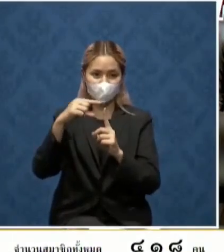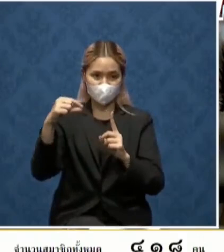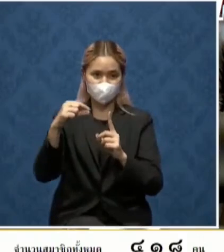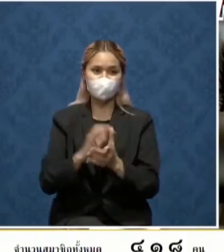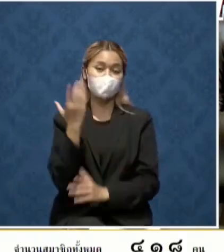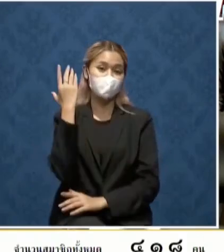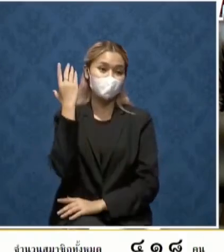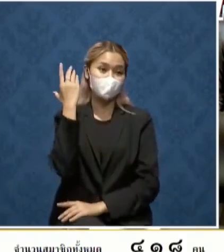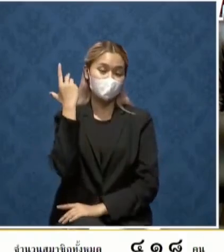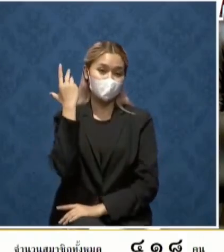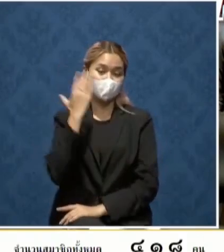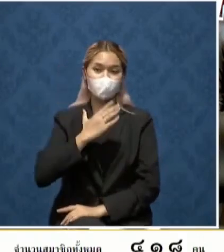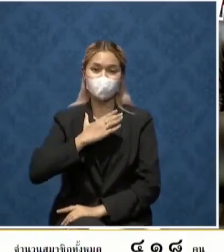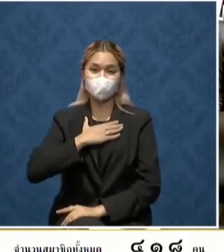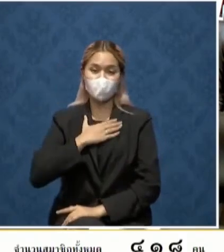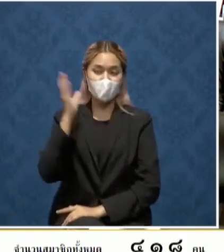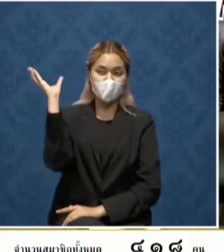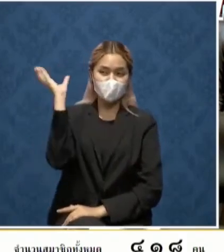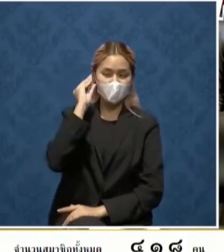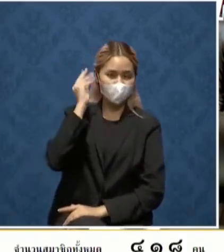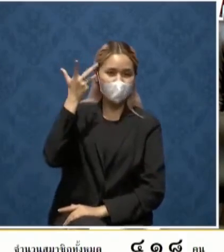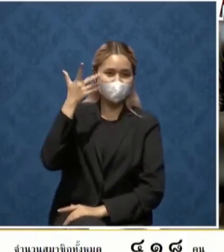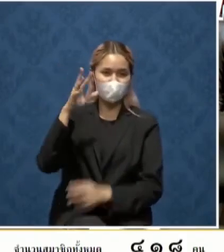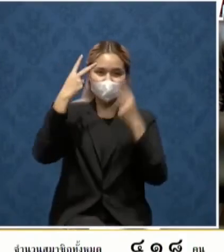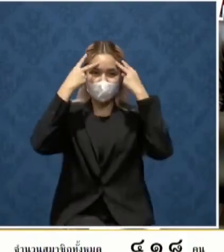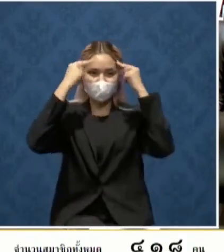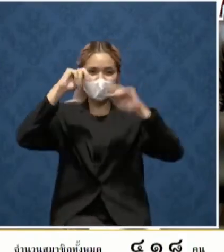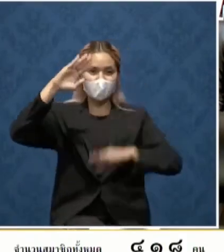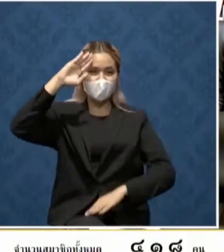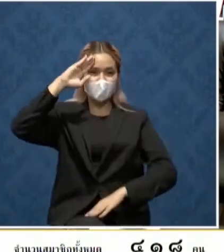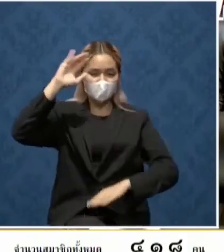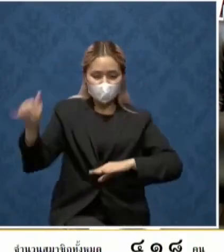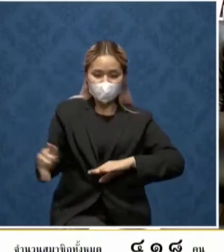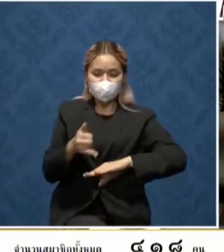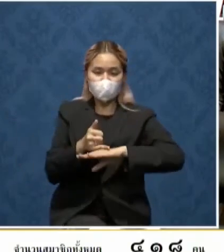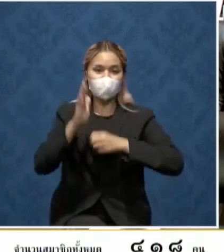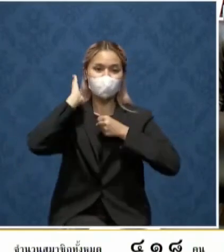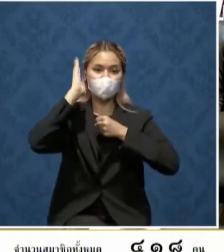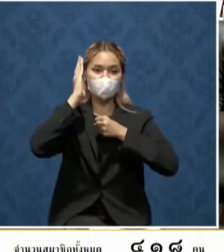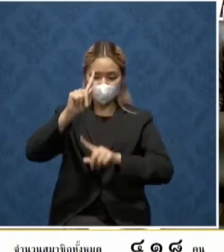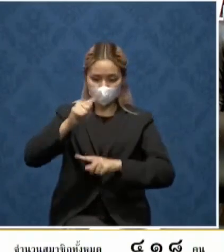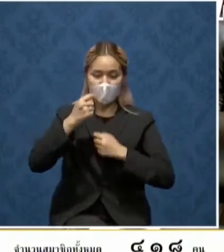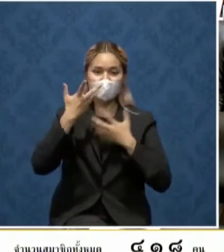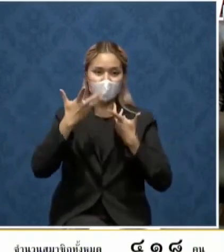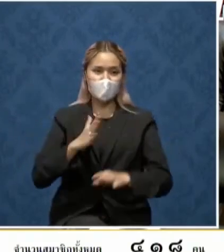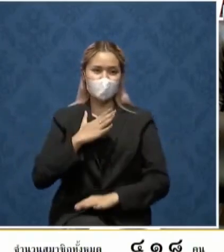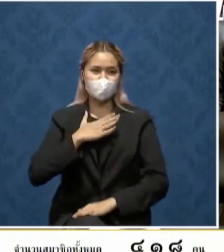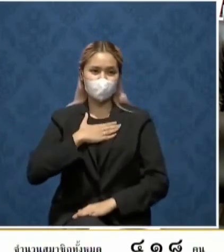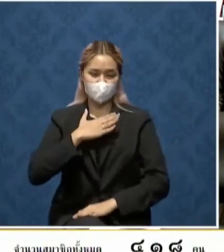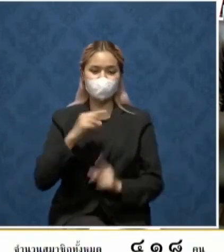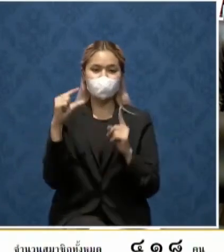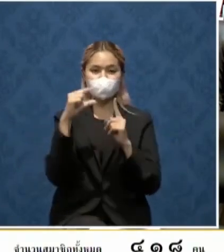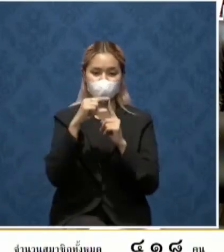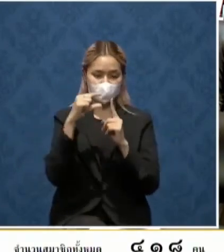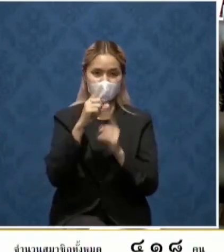ก็ได้ฟังท่านนายคนะครับ ลุข้มาตอบก่ทผมจะขมาพปรายซึกตองบอกว่า ผมพงจะมีคำจำกดความ